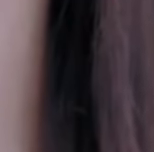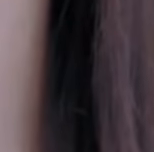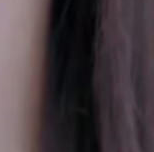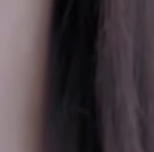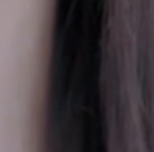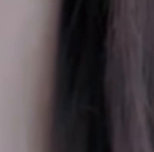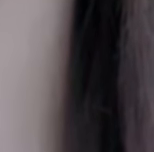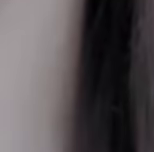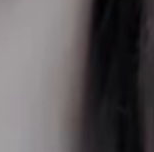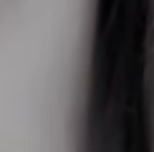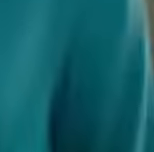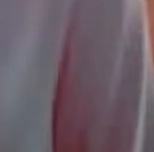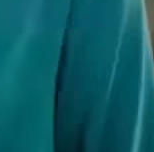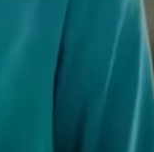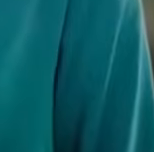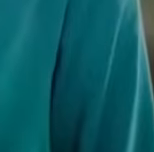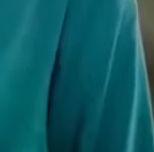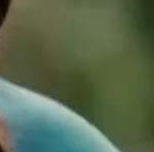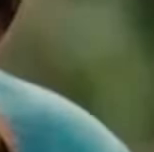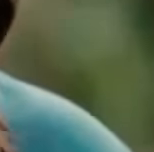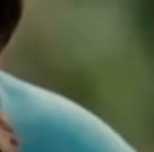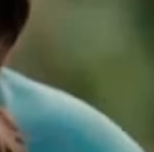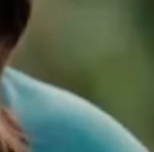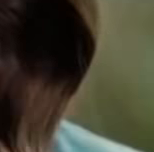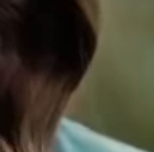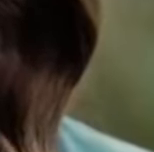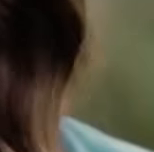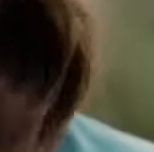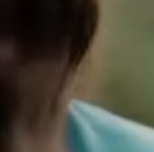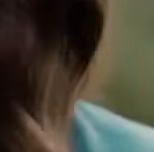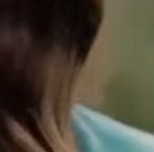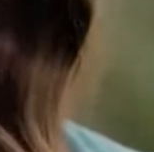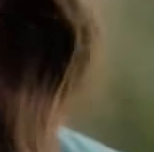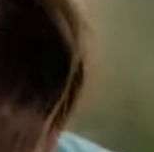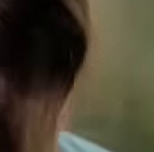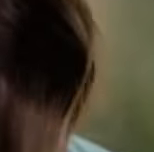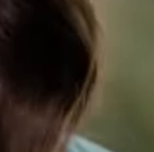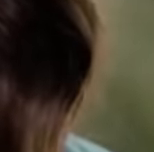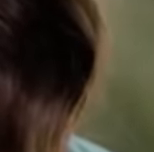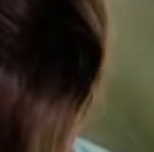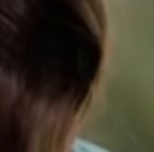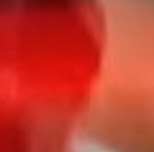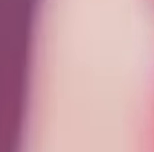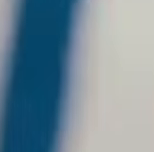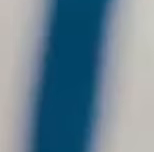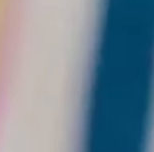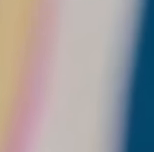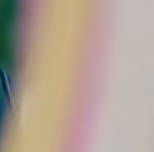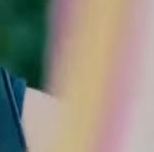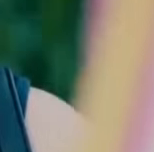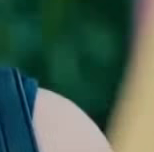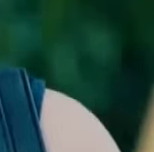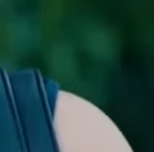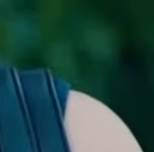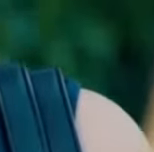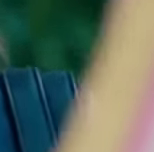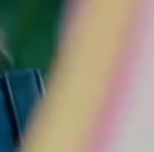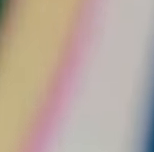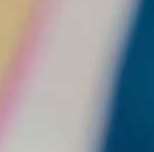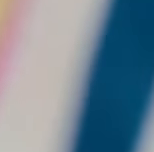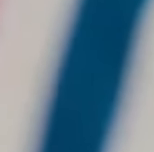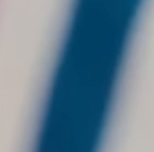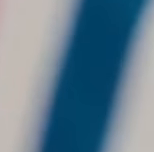kayo? Bakit ngayon pa? Ako pa ang masama. Bakit ako pa ngayon ang tinulak nilang palayo? Yasmin Curdy